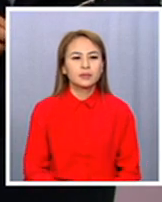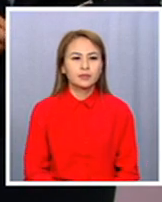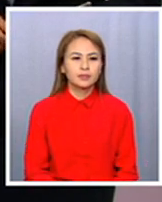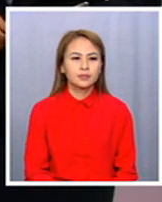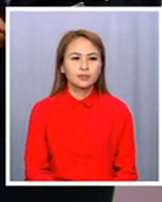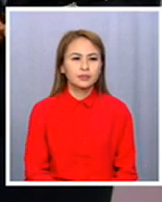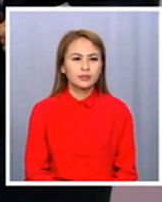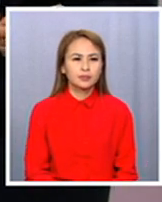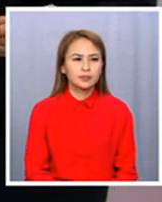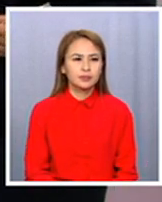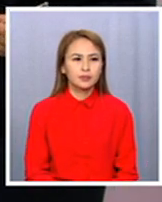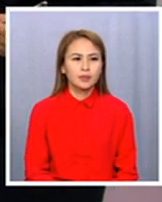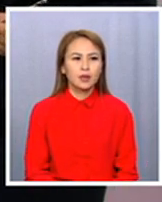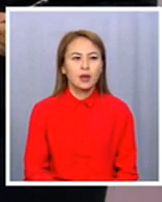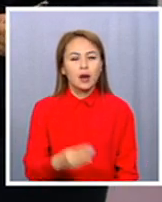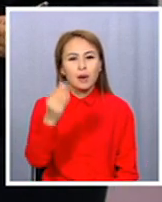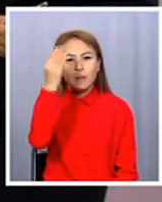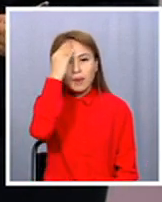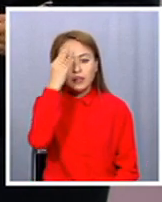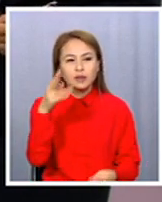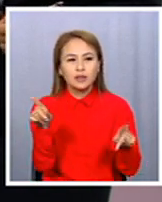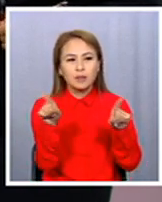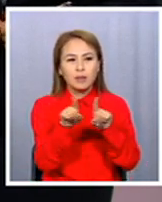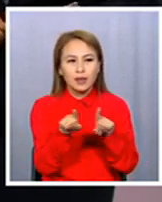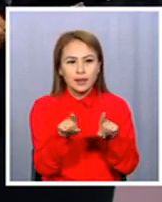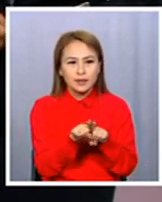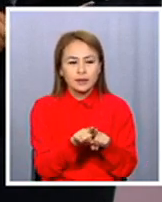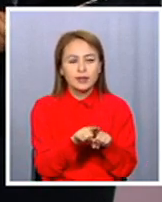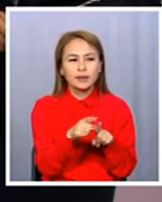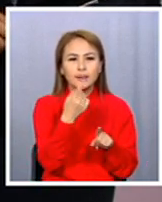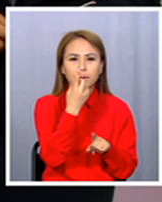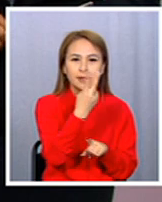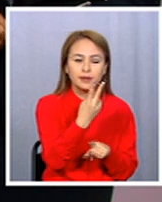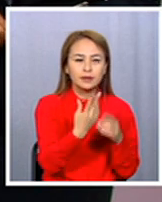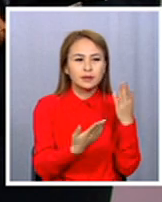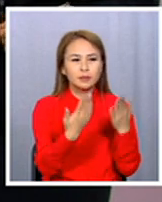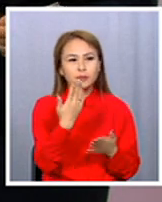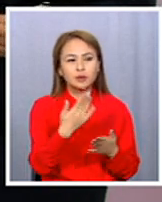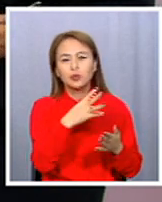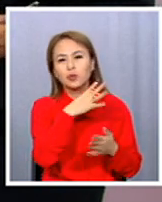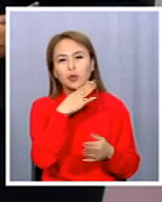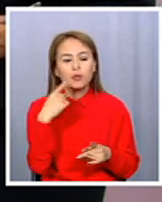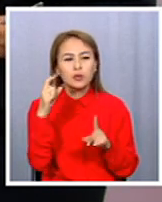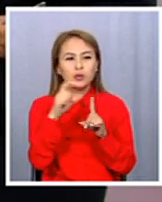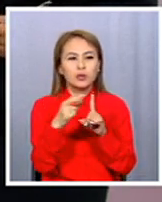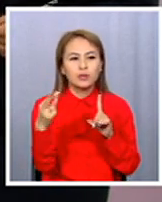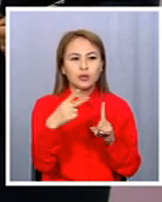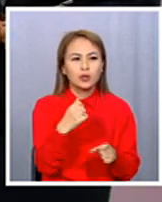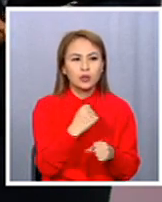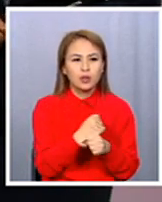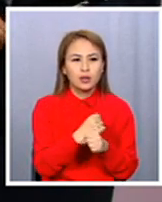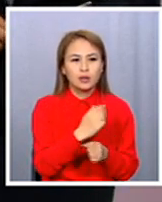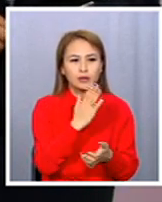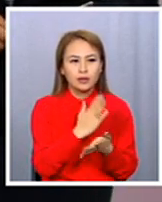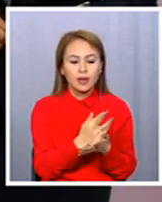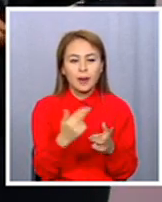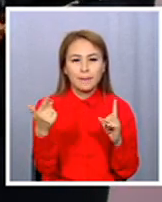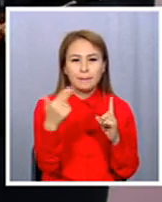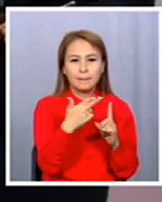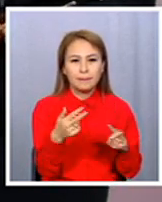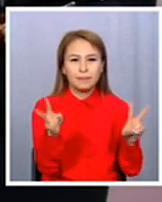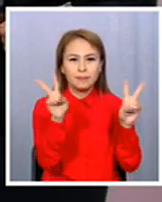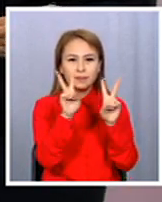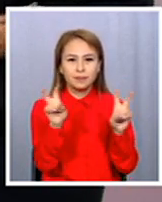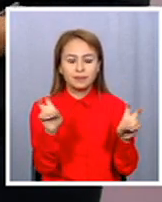Мәтін мағына жағынан байланысқан 2 немесе одан да көп сөйлемдерден құралады. Мәтіннің тақырыбы